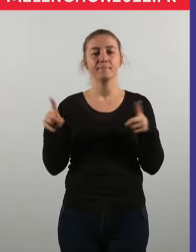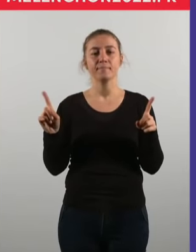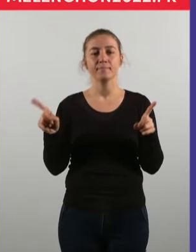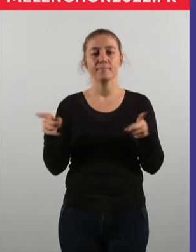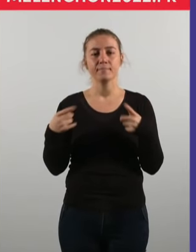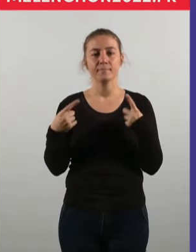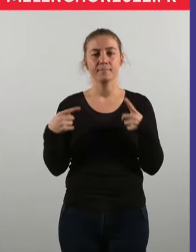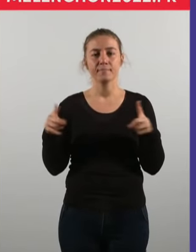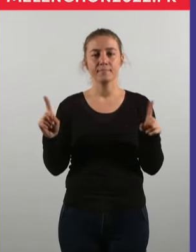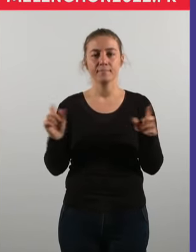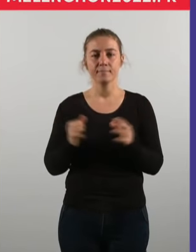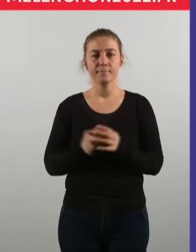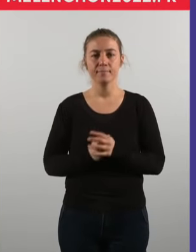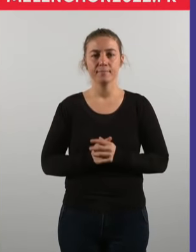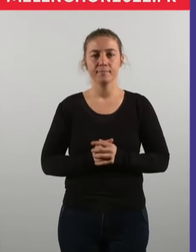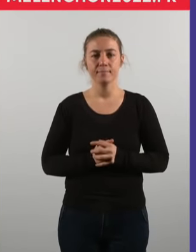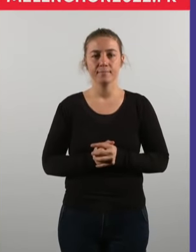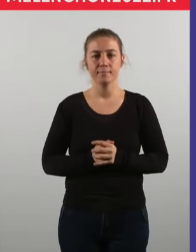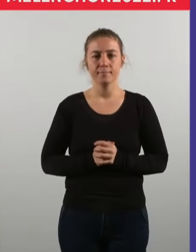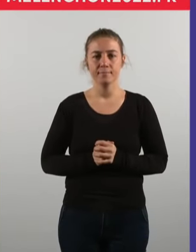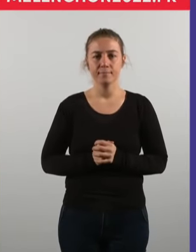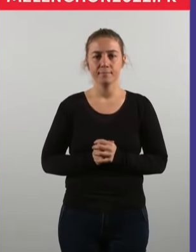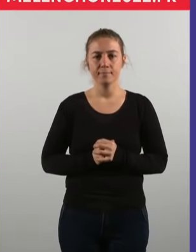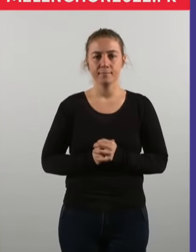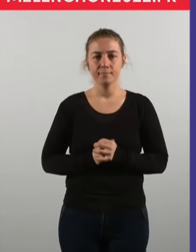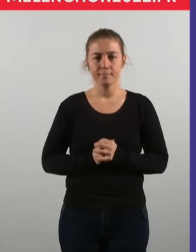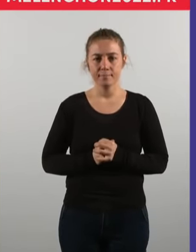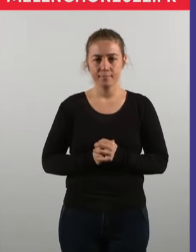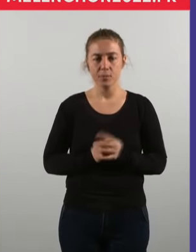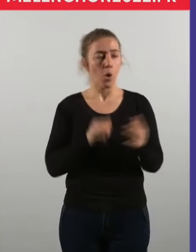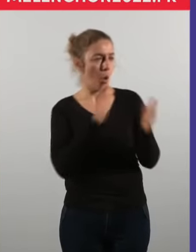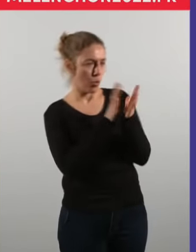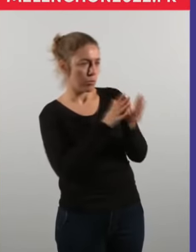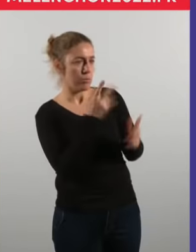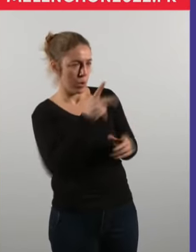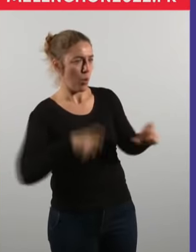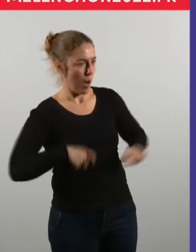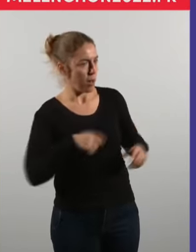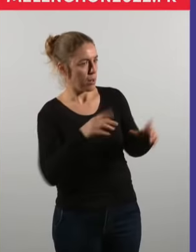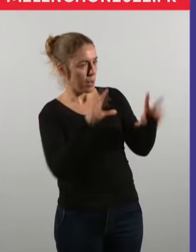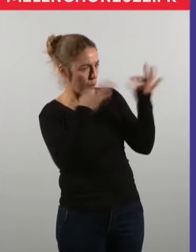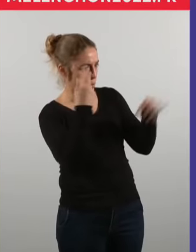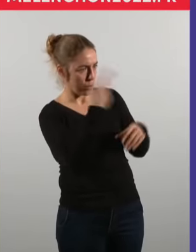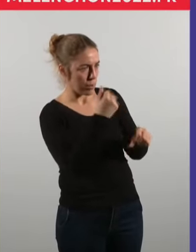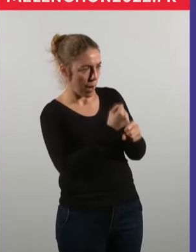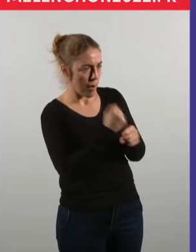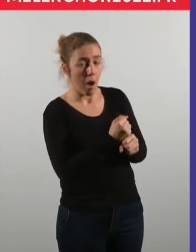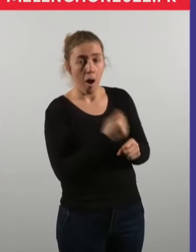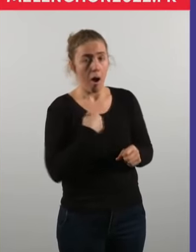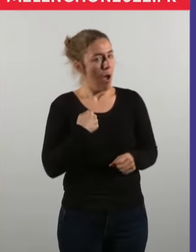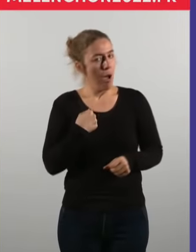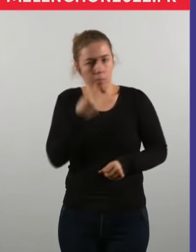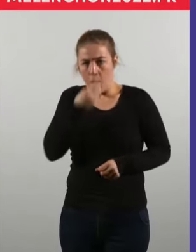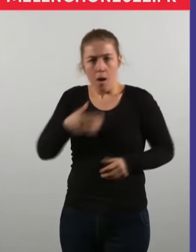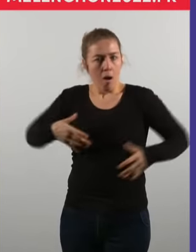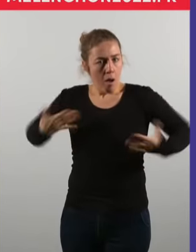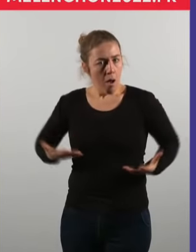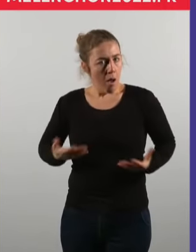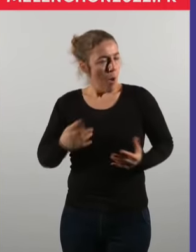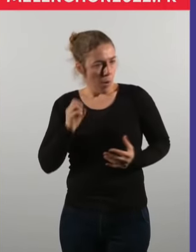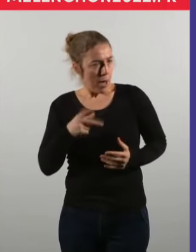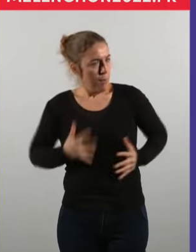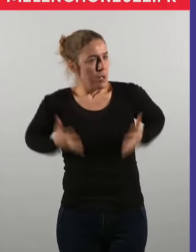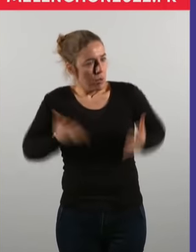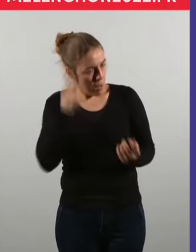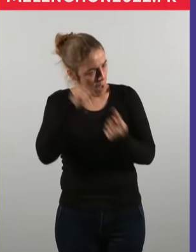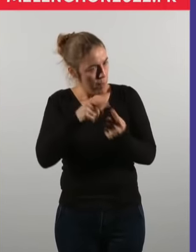C'est grâce à toi que j'ai découvert le boulot, tu m'as fait rencontrer tes collègues. Voilà. Et donc c'est un peu à cause de toi aussi qu'on s'est lancé dans cette mission sur les métiers du lien. Là